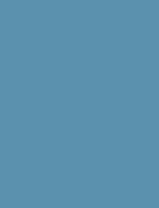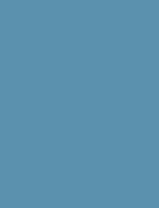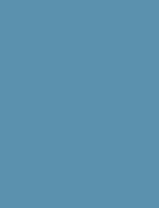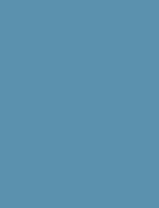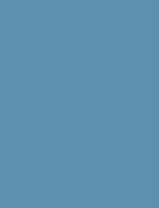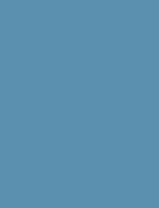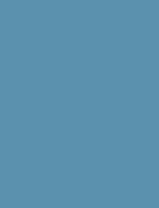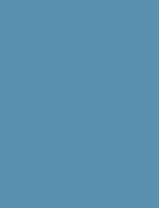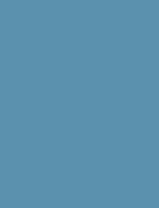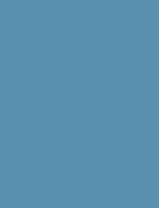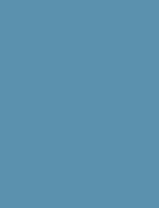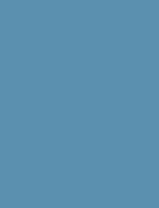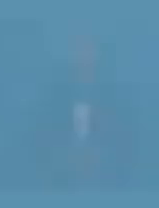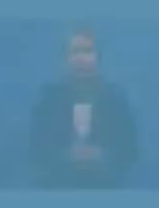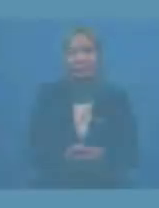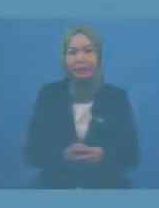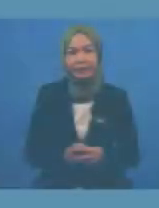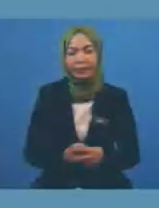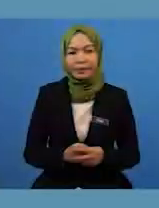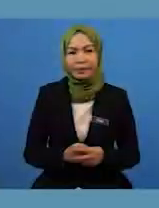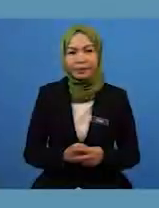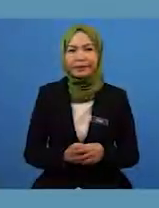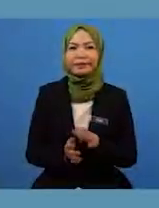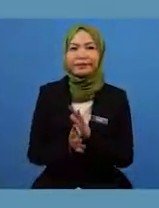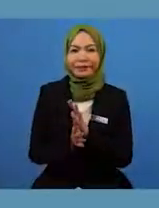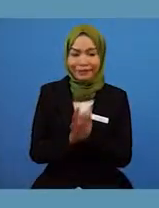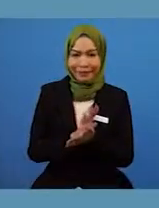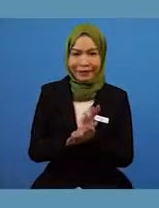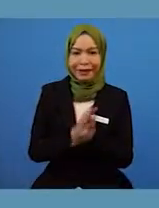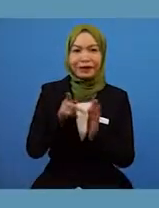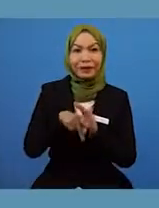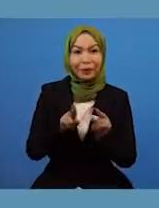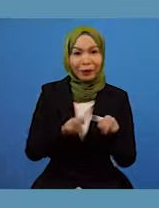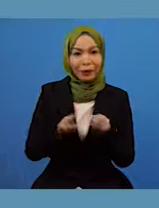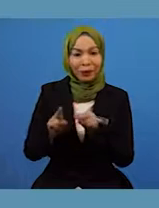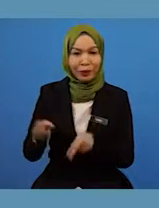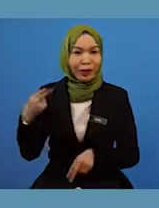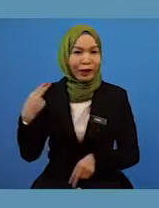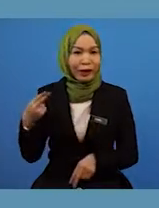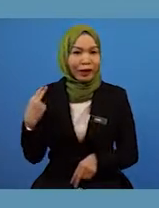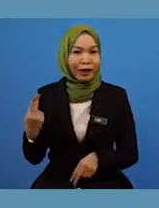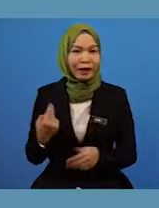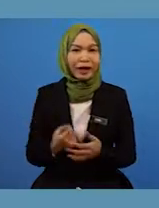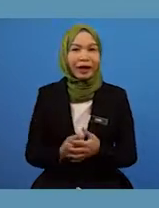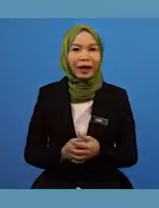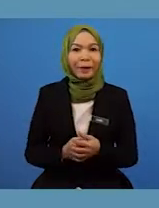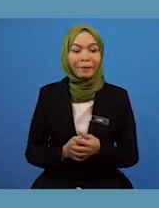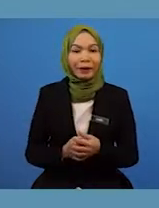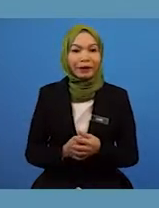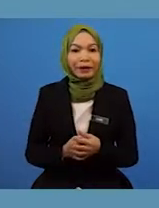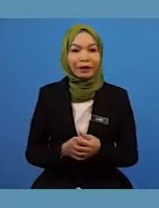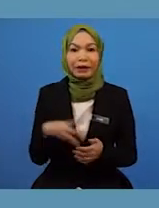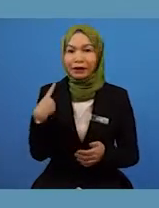16 darjah Celsius. Jadi, perubahan habanya MC tita, kita